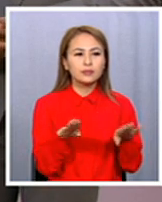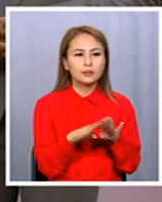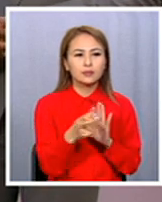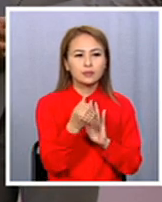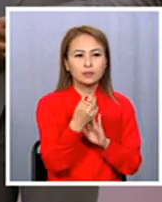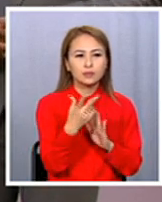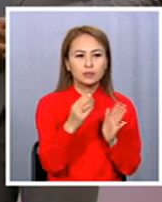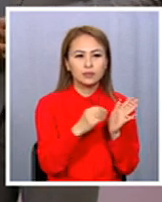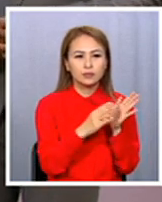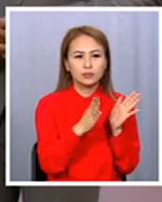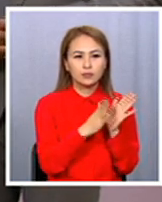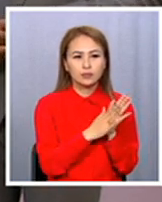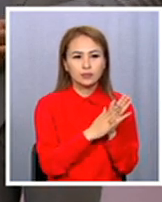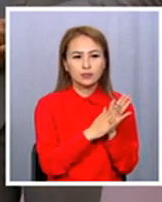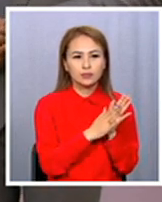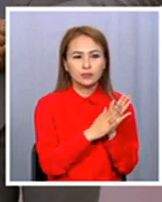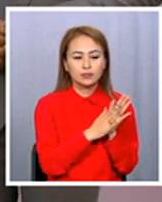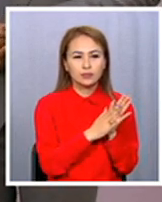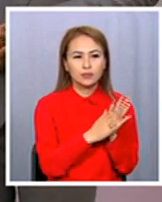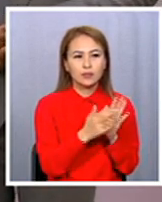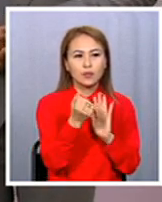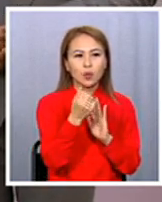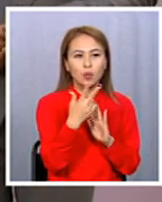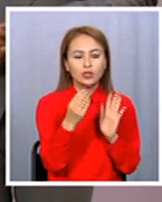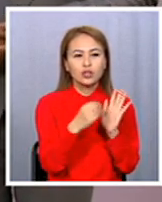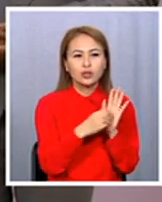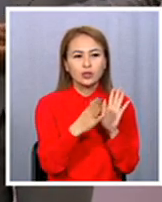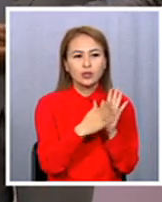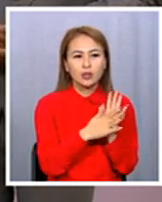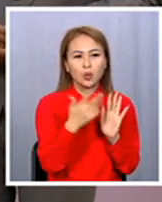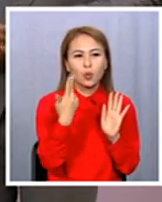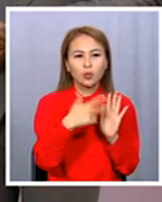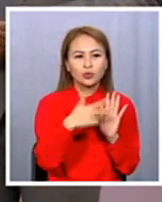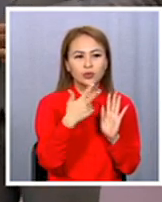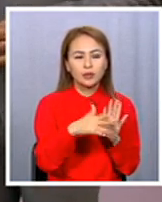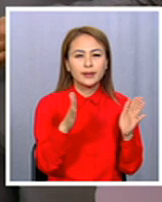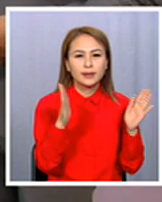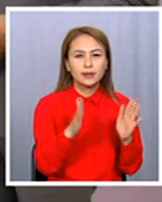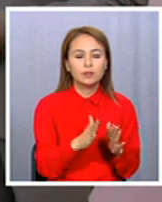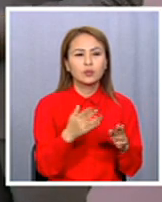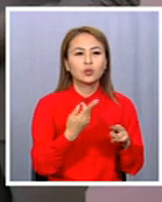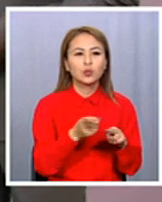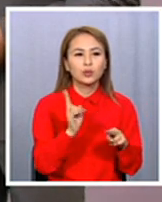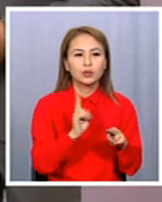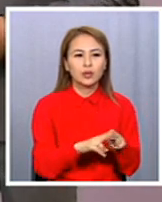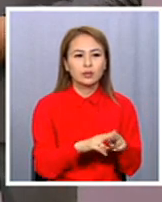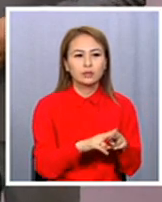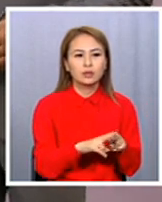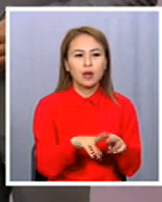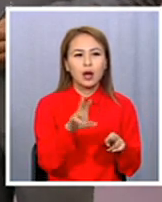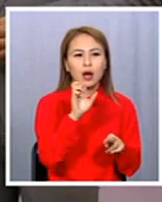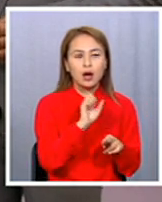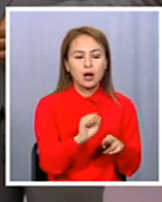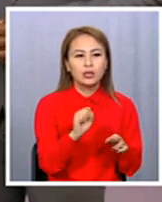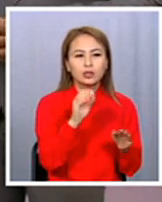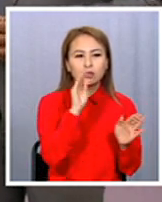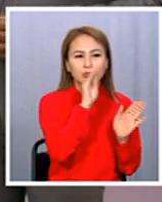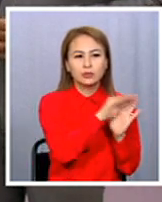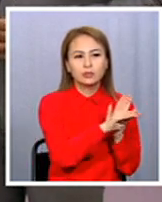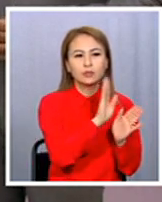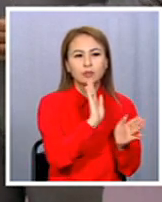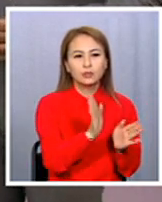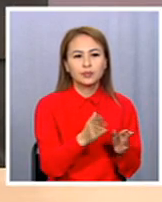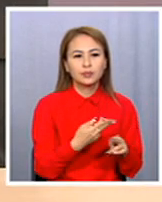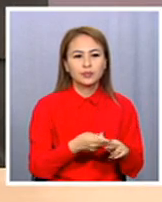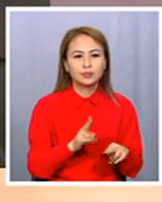саны. Балалар, 13 саны 30-дан кем, сондықтан А жиынының элементі болып